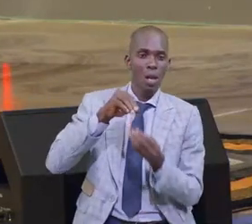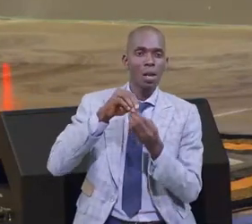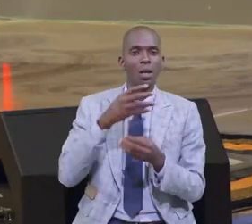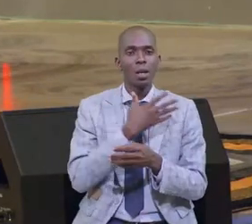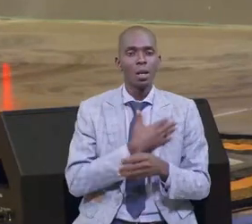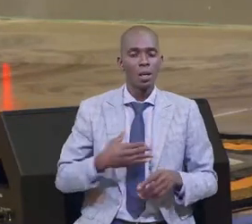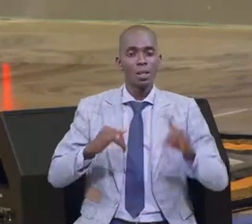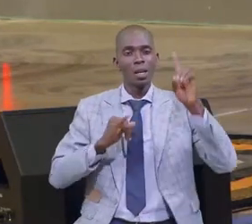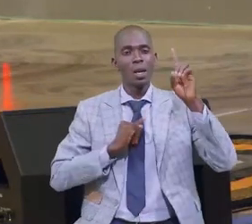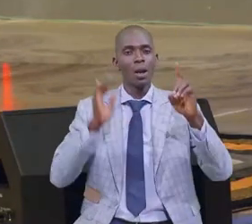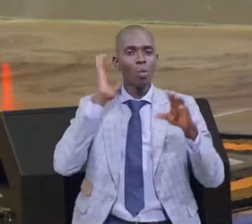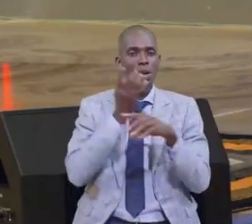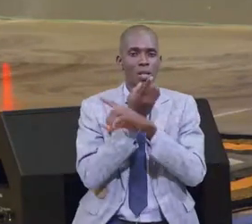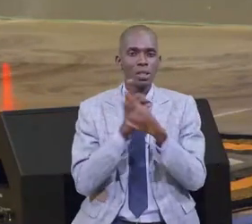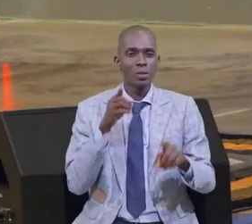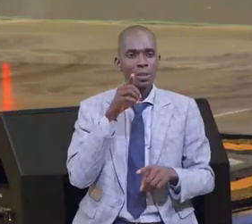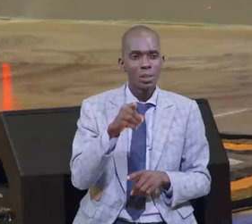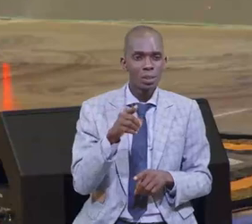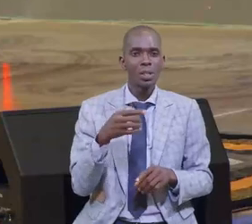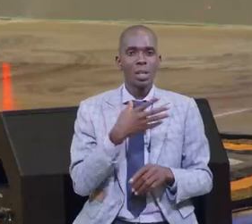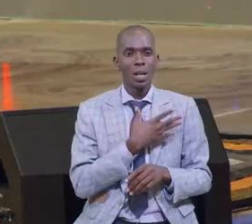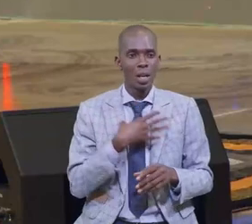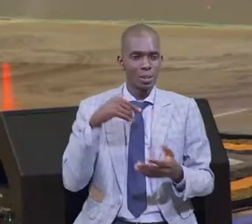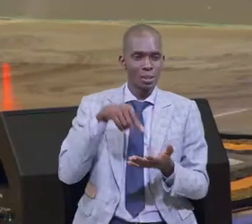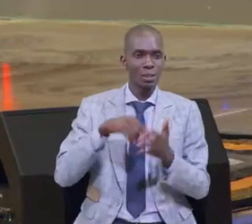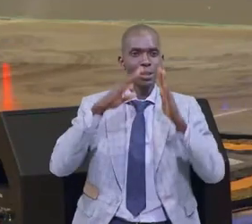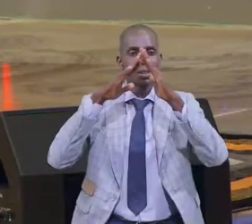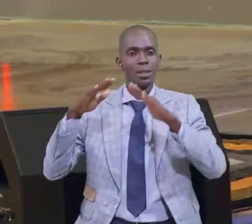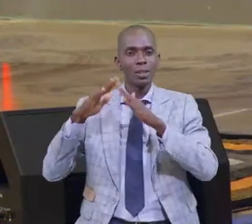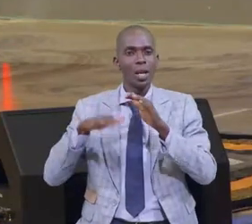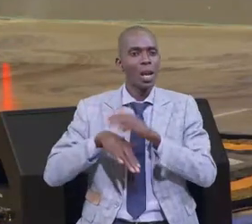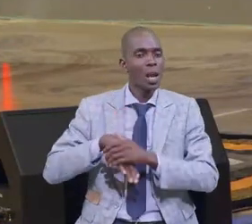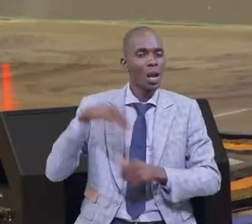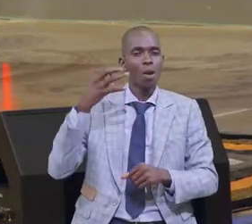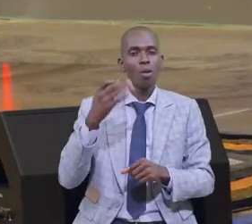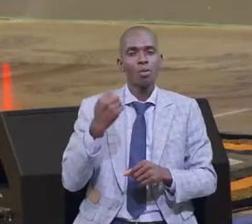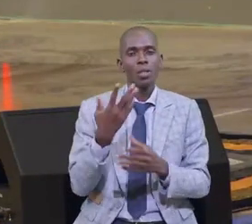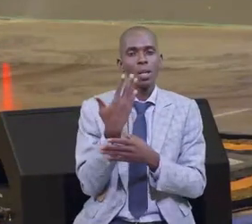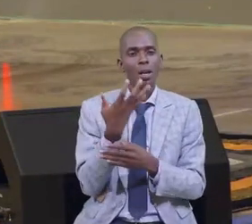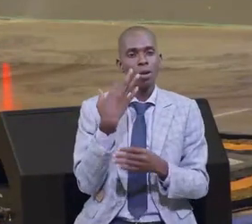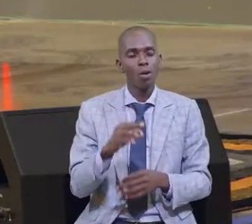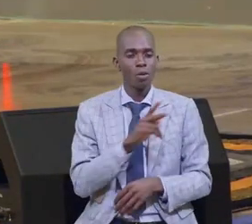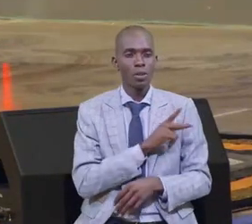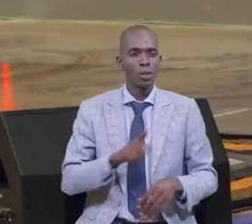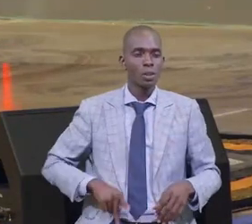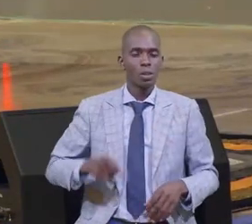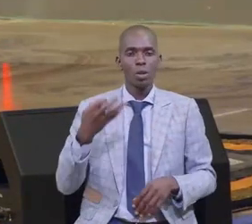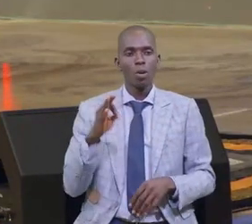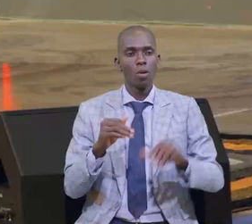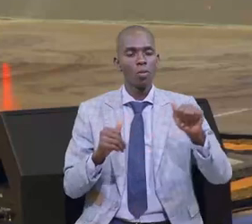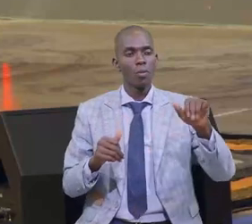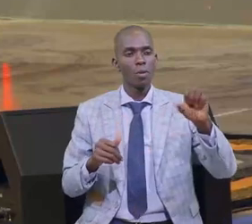J'ajouterai à tes jours 15 années. Je te délivrerai, toi et cette ville, de la main du roi